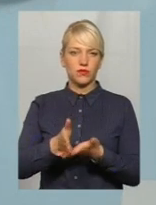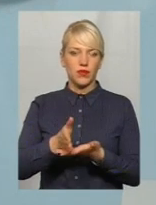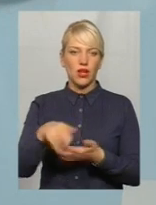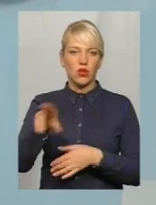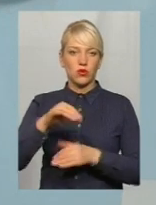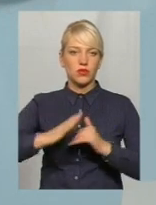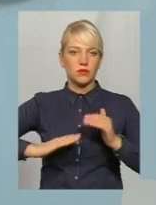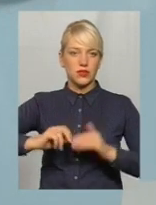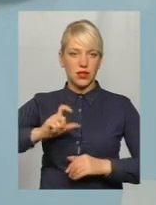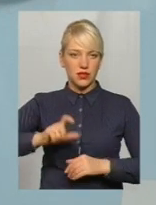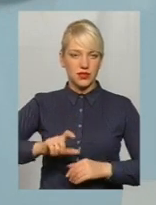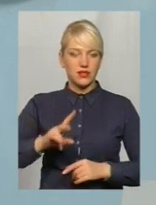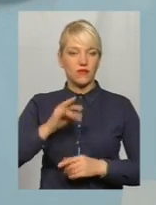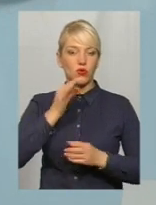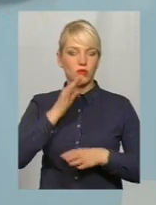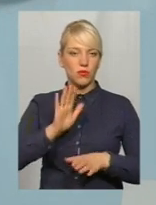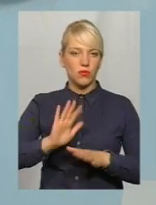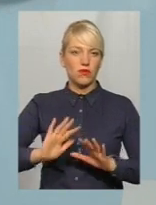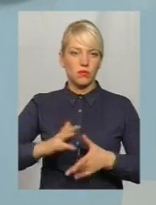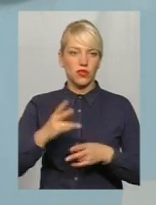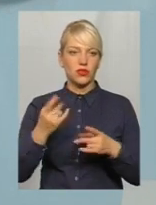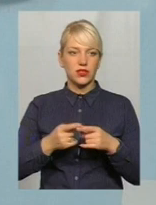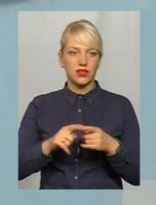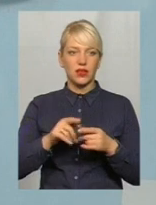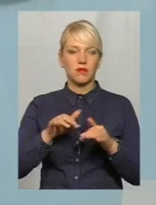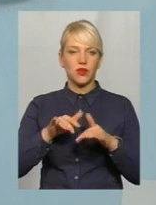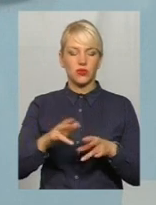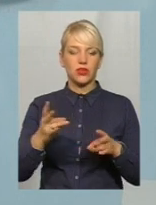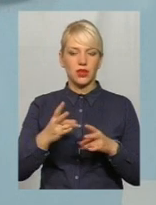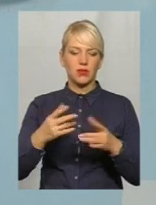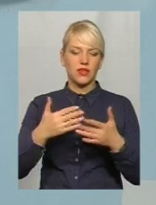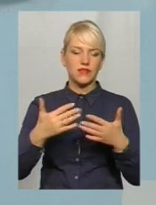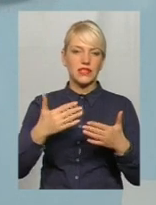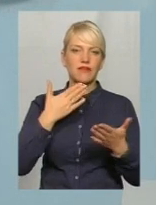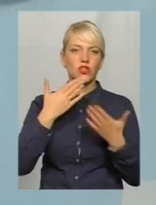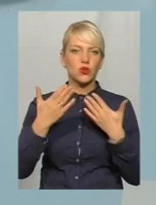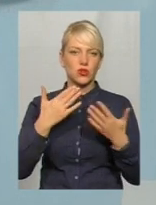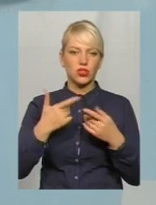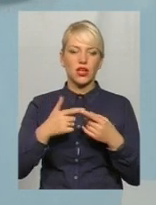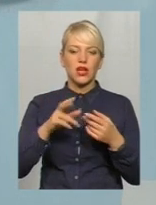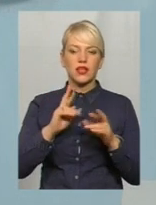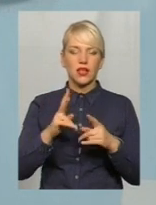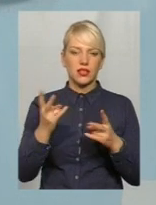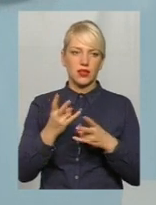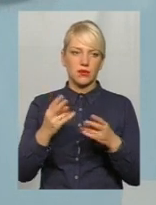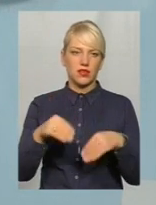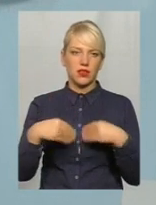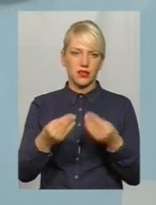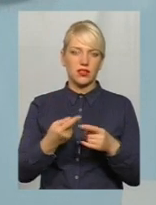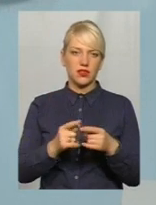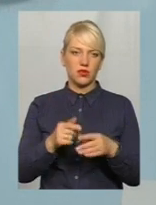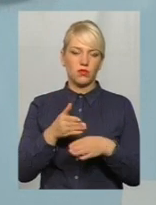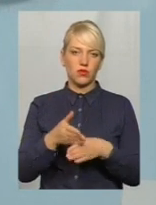спеціаліста. В будь-якому випадку цей період потрібно пройти, становлення різного відношення до того, яким чином тобі буде надана ця